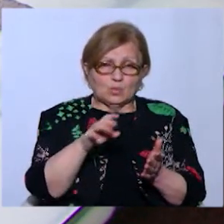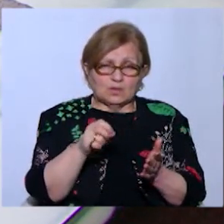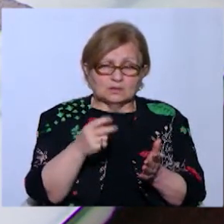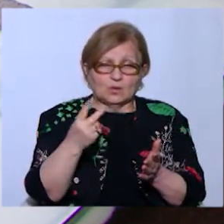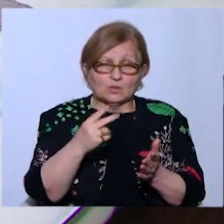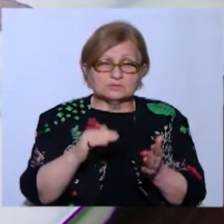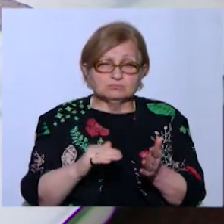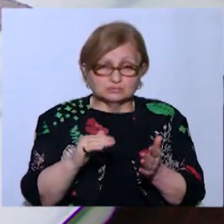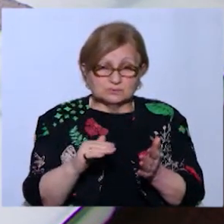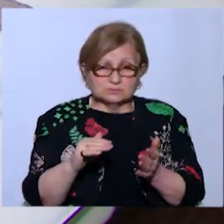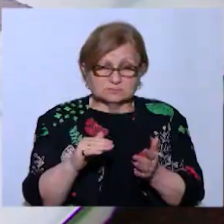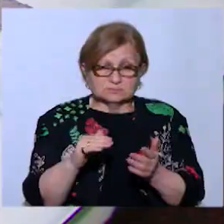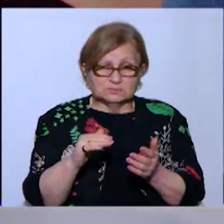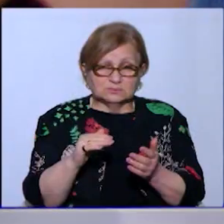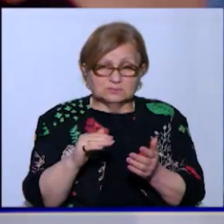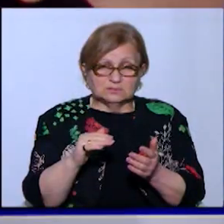2-ის ფუძით